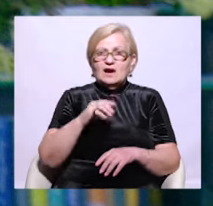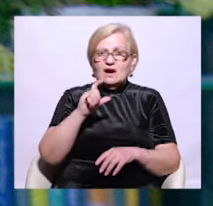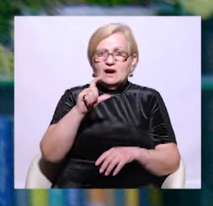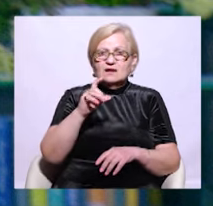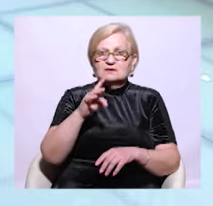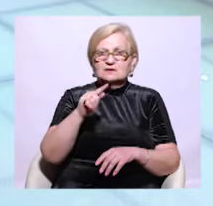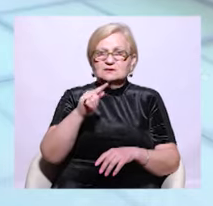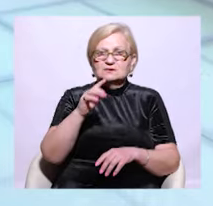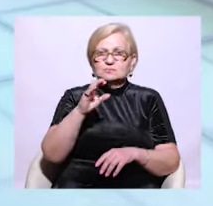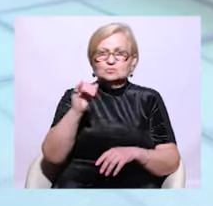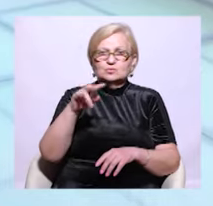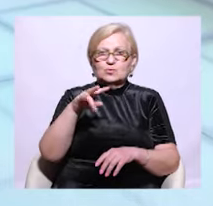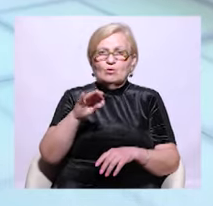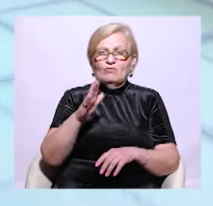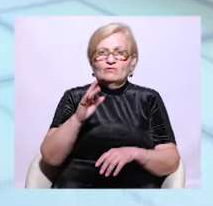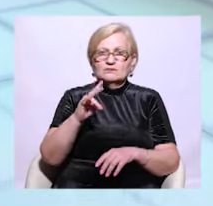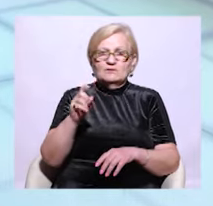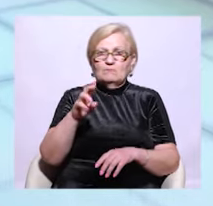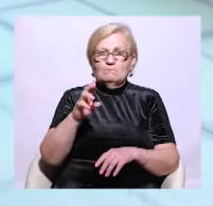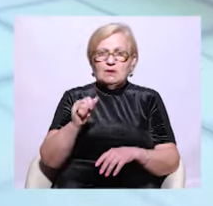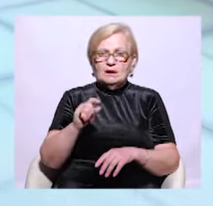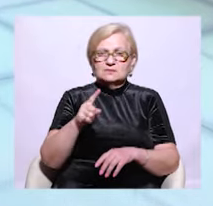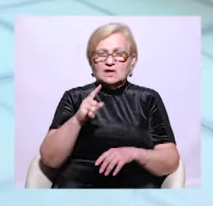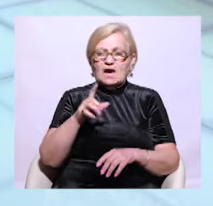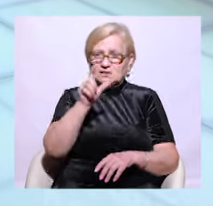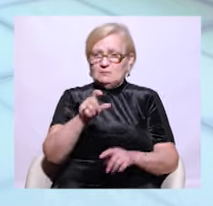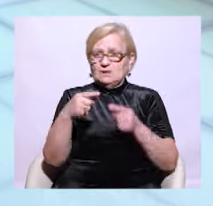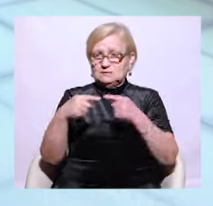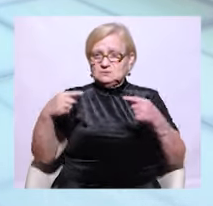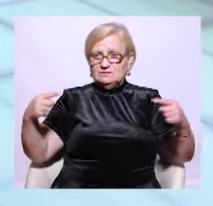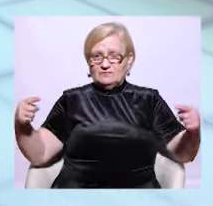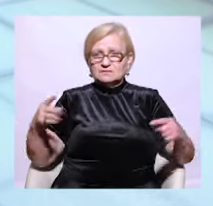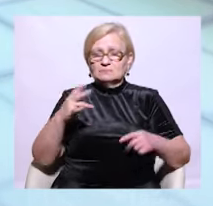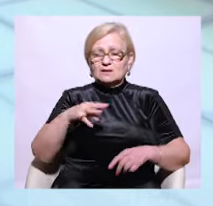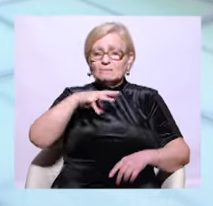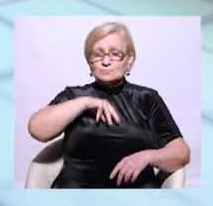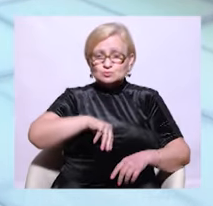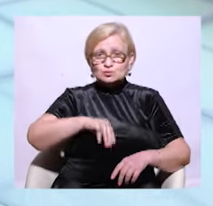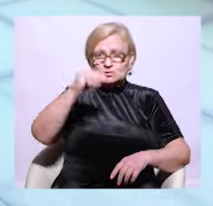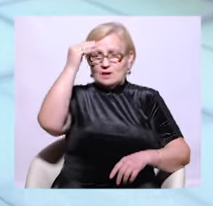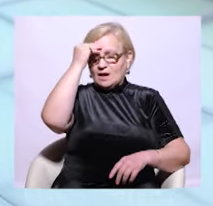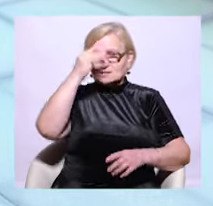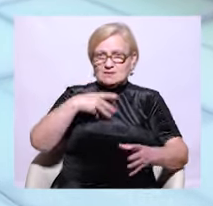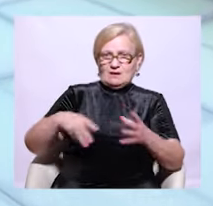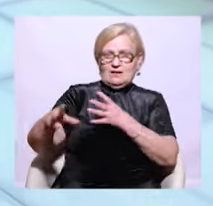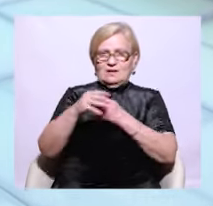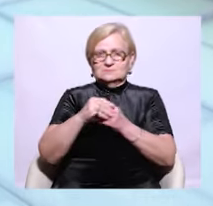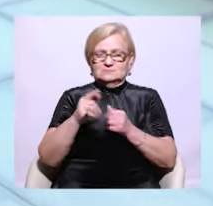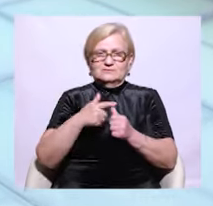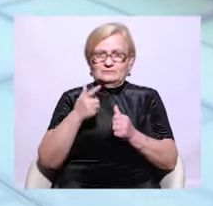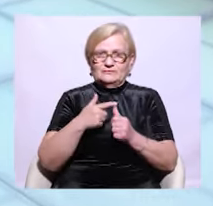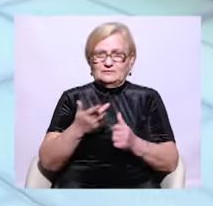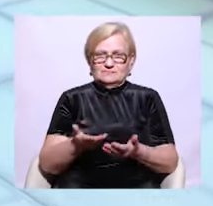სულ ამას მივტირით ხოლმე, სულ გვინდა რომ ამას მივაღწიოთ ჩვენ, იმიტომ რომ ესაც ქართველები ერთ სულოვანნი ვართ.